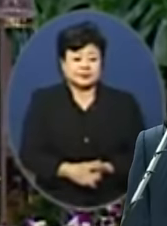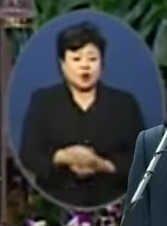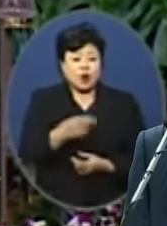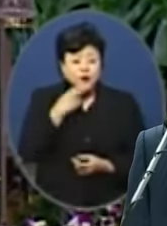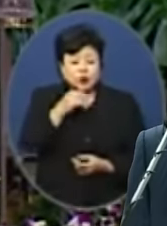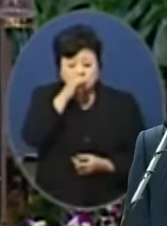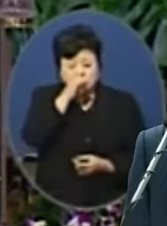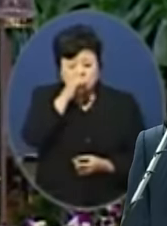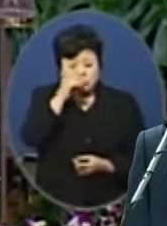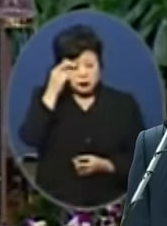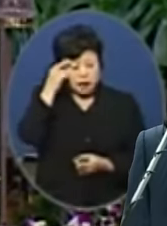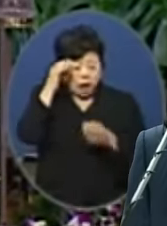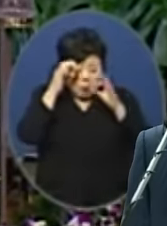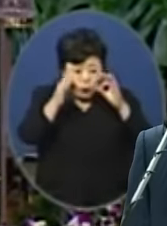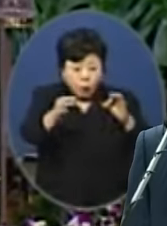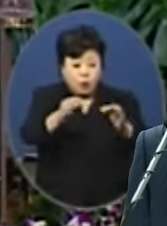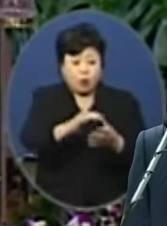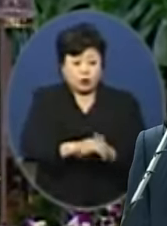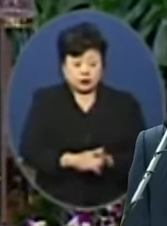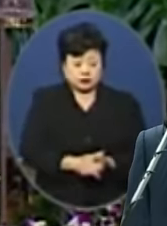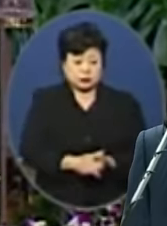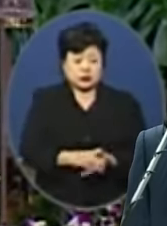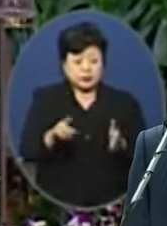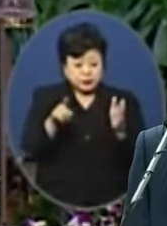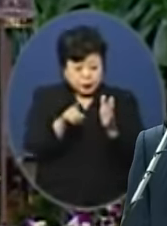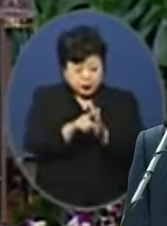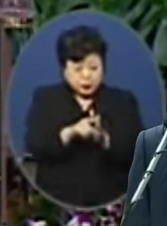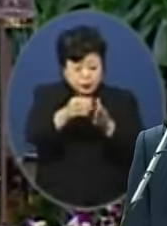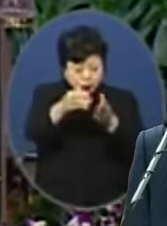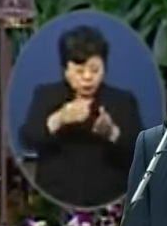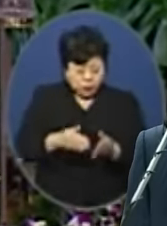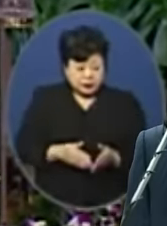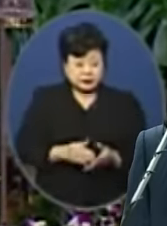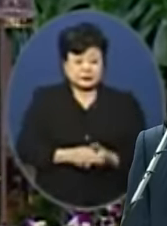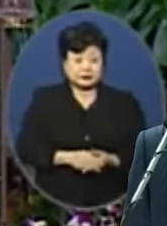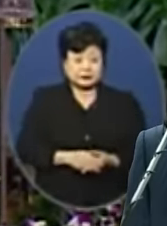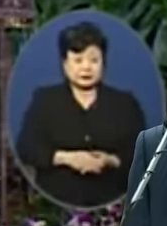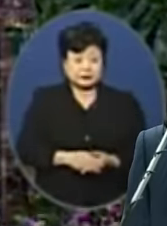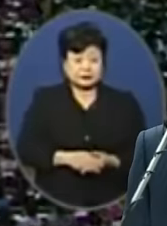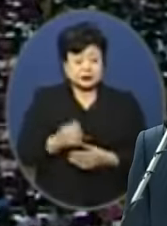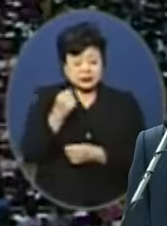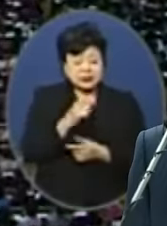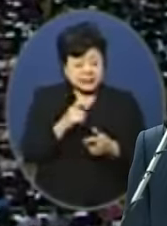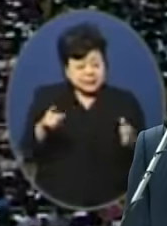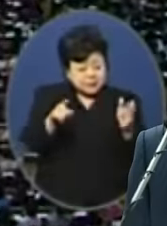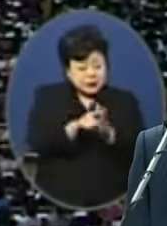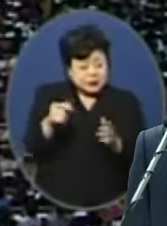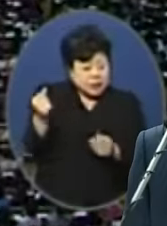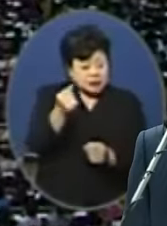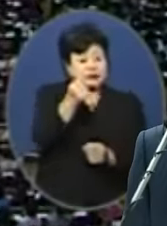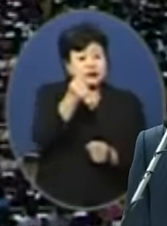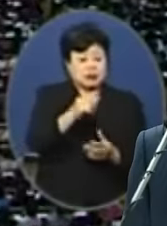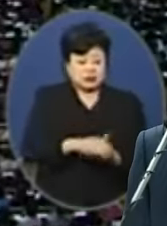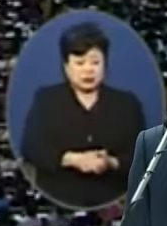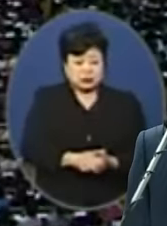없는 것을 있는 것처럼 바라보고 그 다음 믿음을 통해서 흔들리지 않는 믿음을 가지는